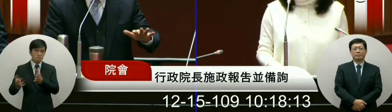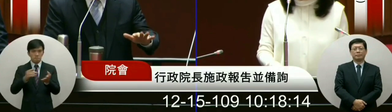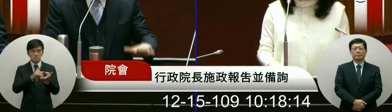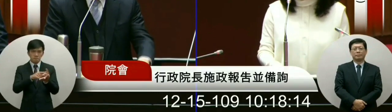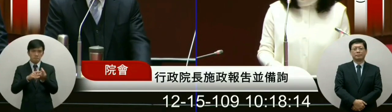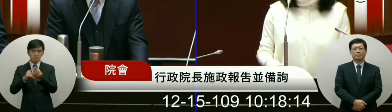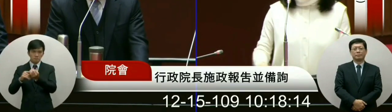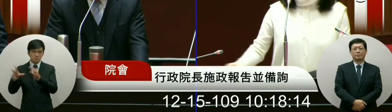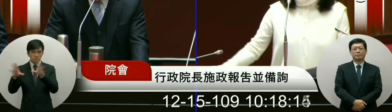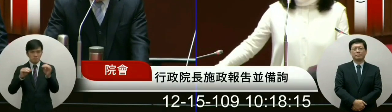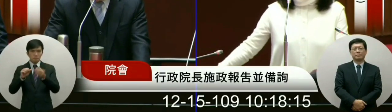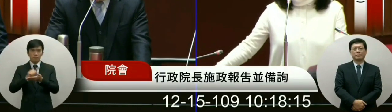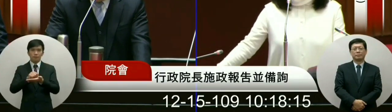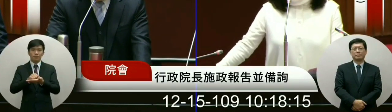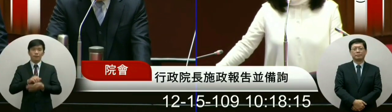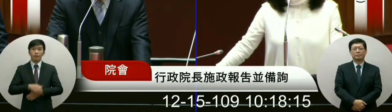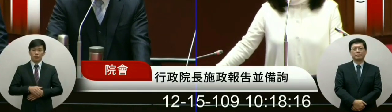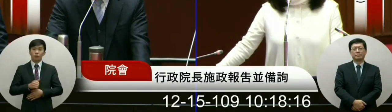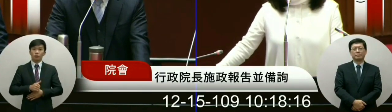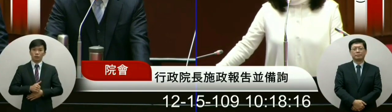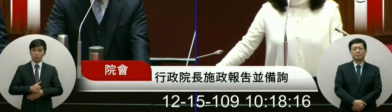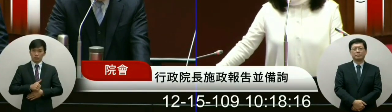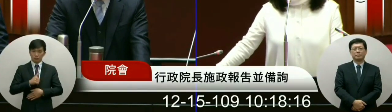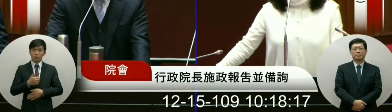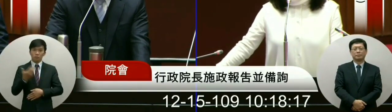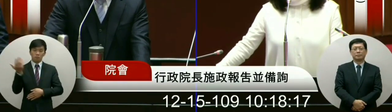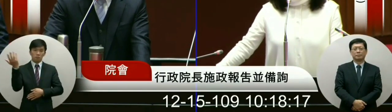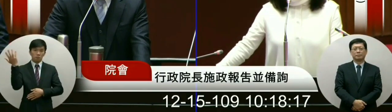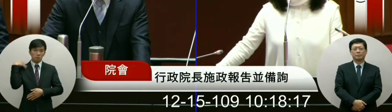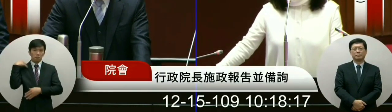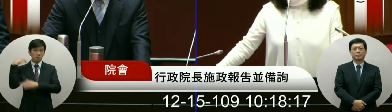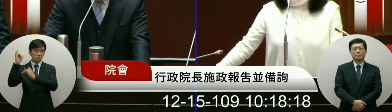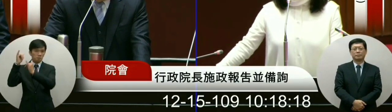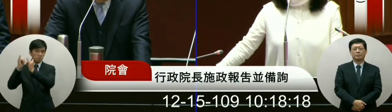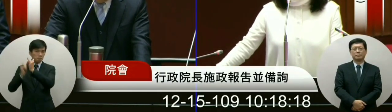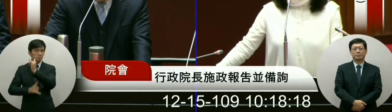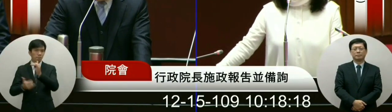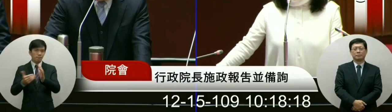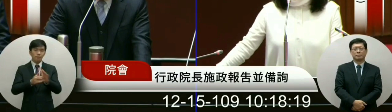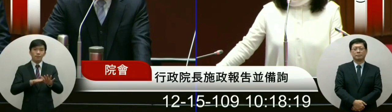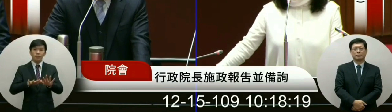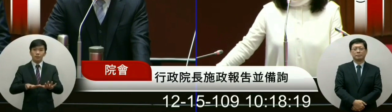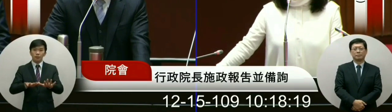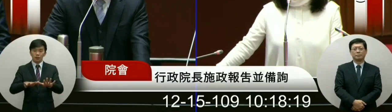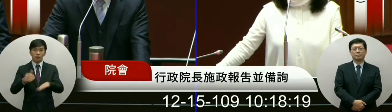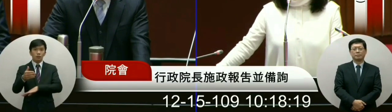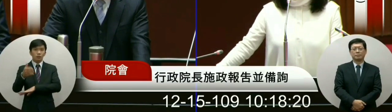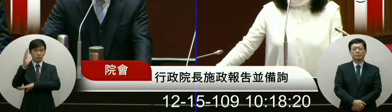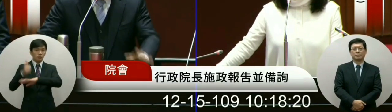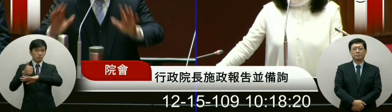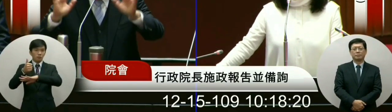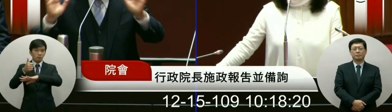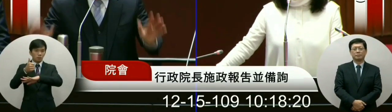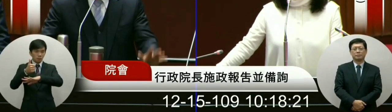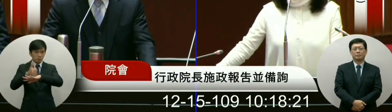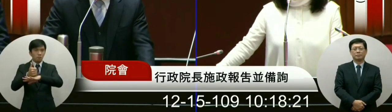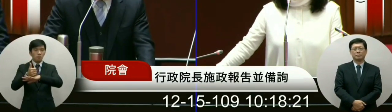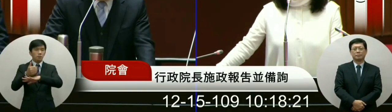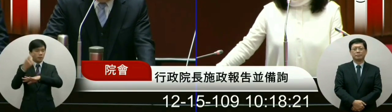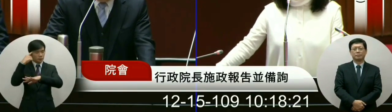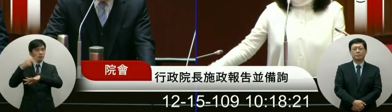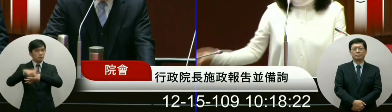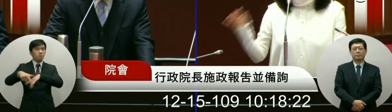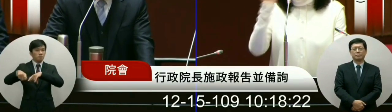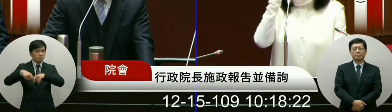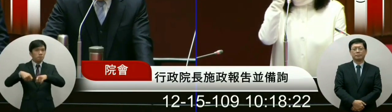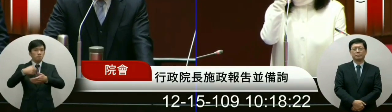关的资料，确实点出这一路走来执政的政府所考虑的方